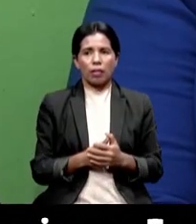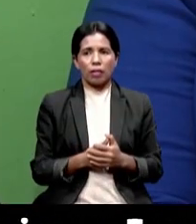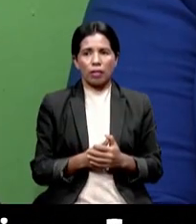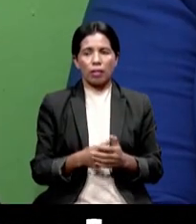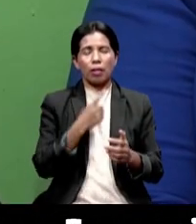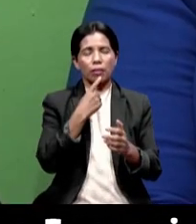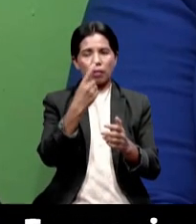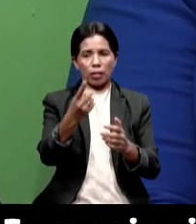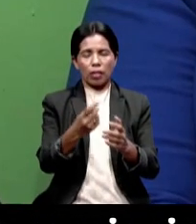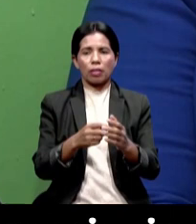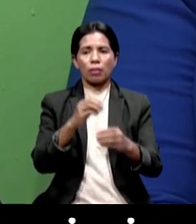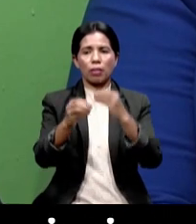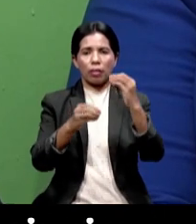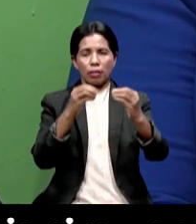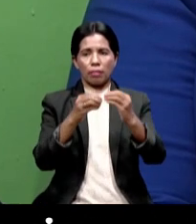relata kata